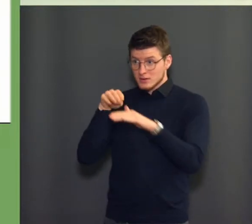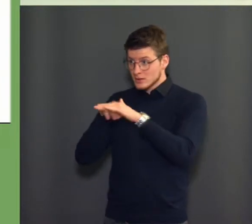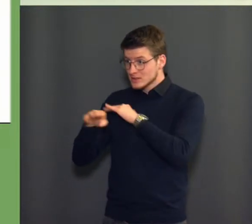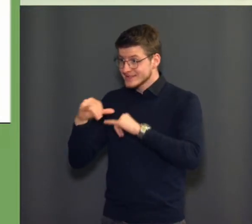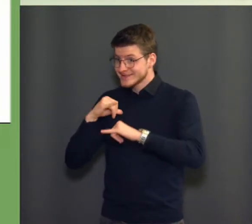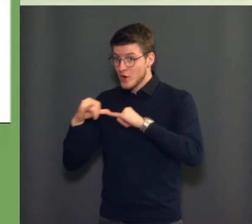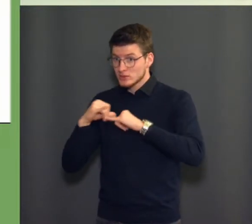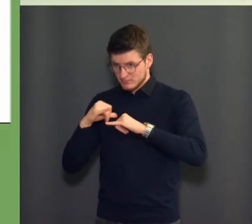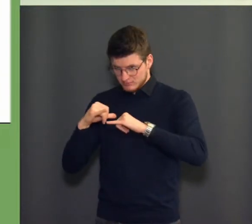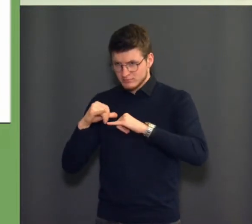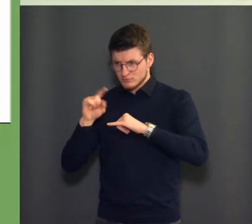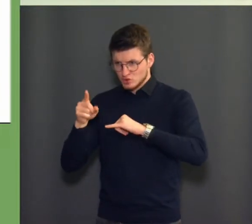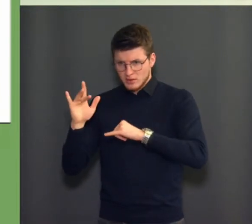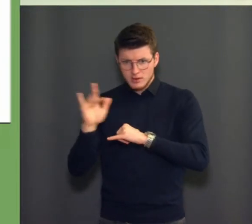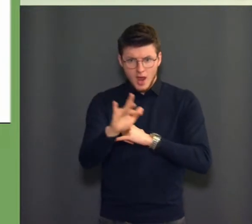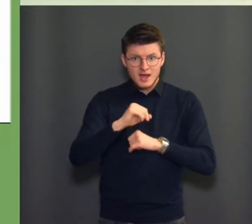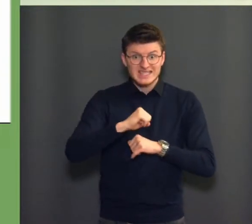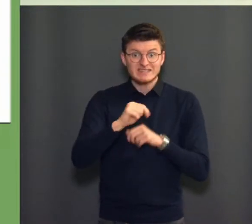op intensieve zorgen.